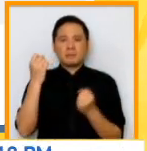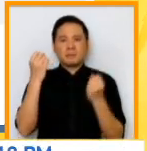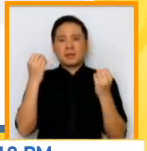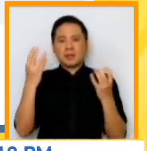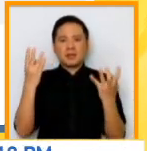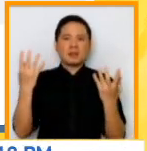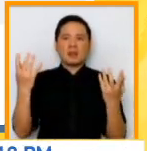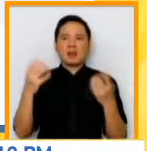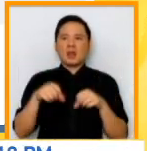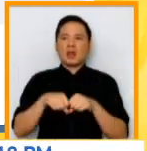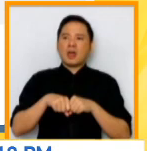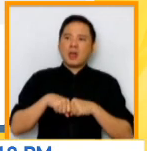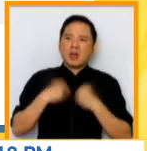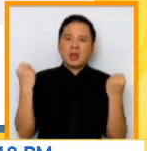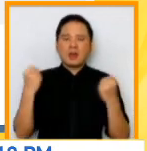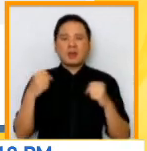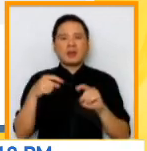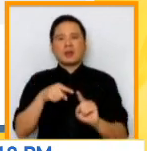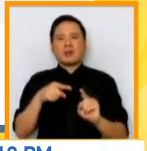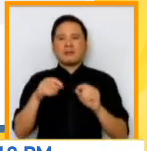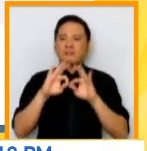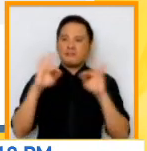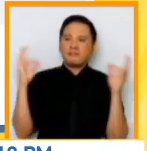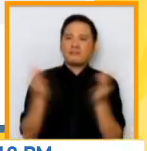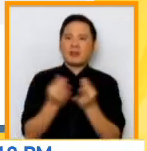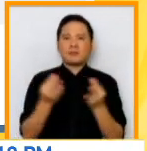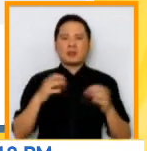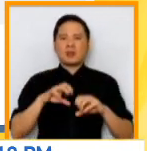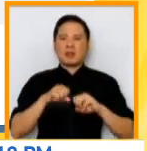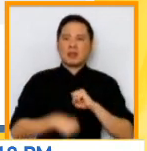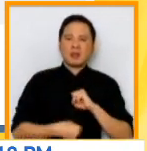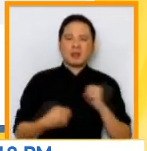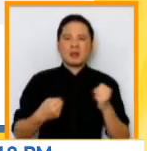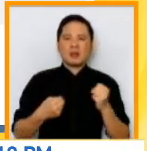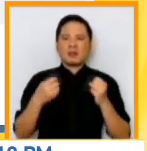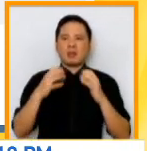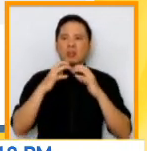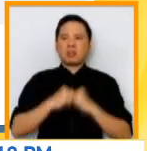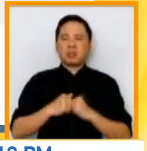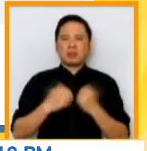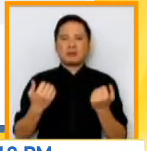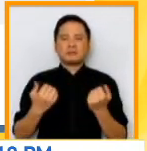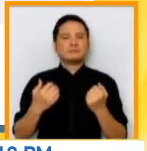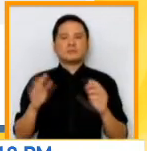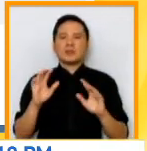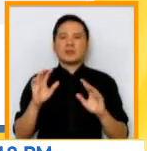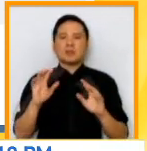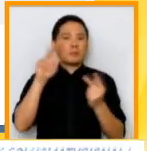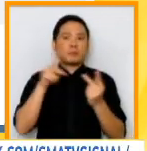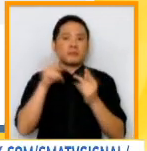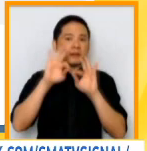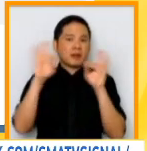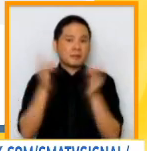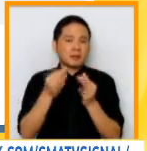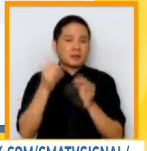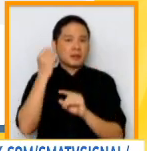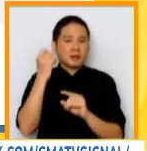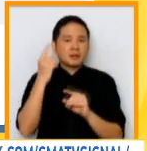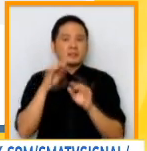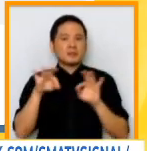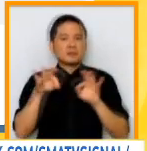namang perpektong mag-asawa. Alamin daw dapat ang problema ng isa't isa at mag-focus kung ano maaaring gawin para sa ikabubuti ng